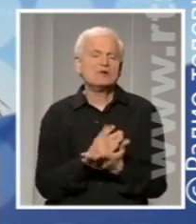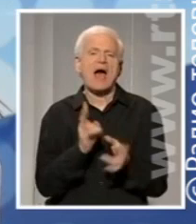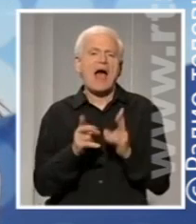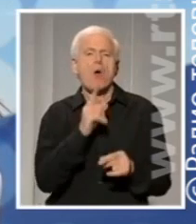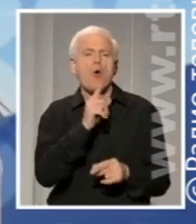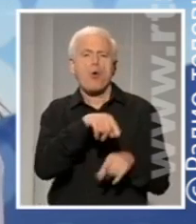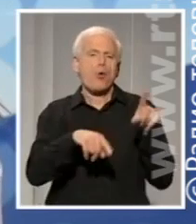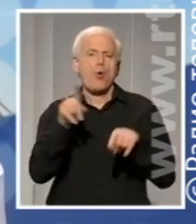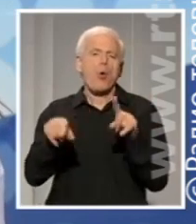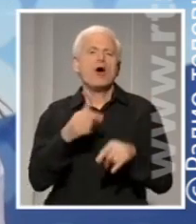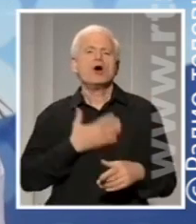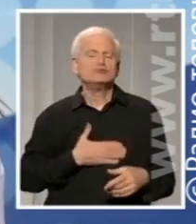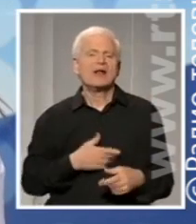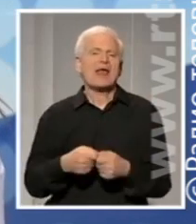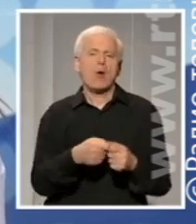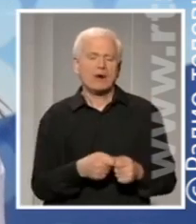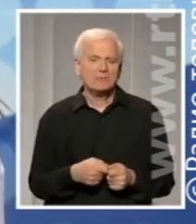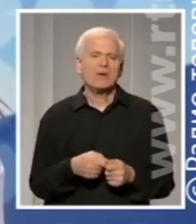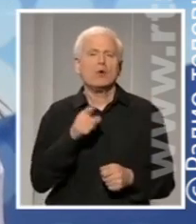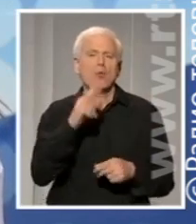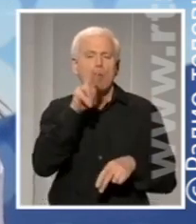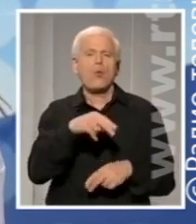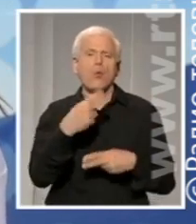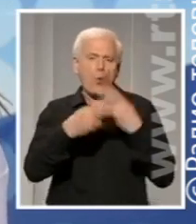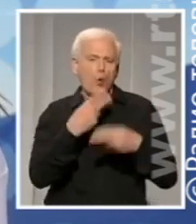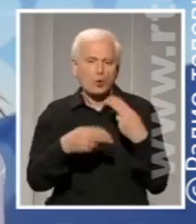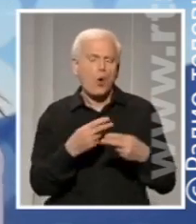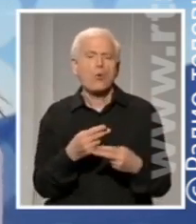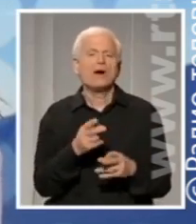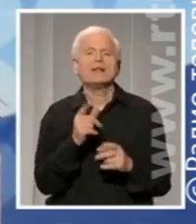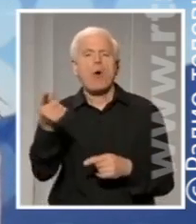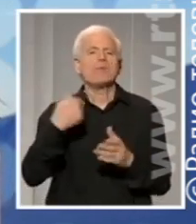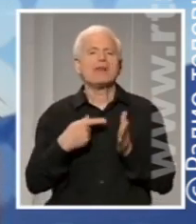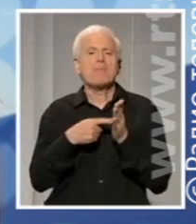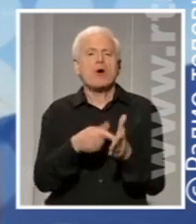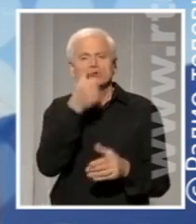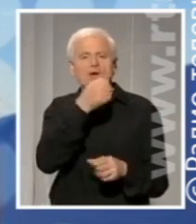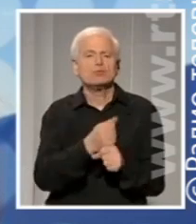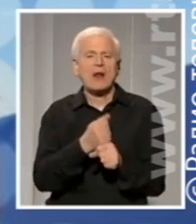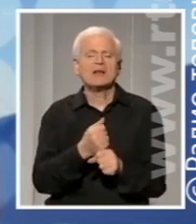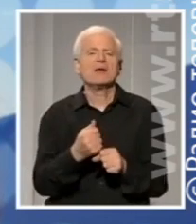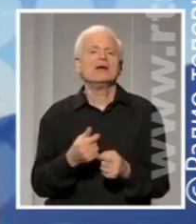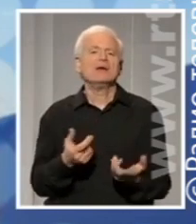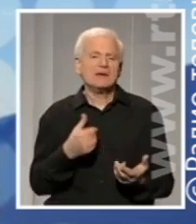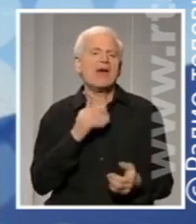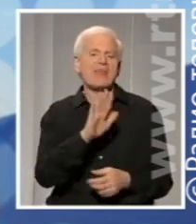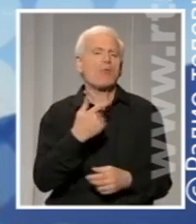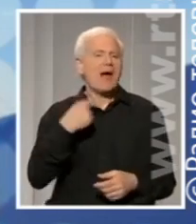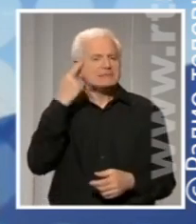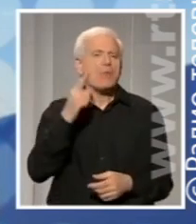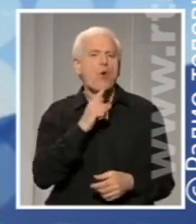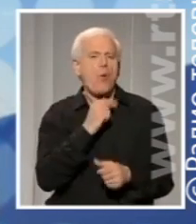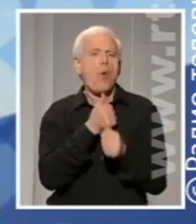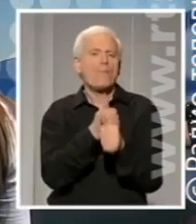ko prosto želi da organizuje tu kontrolu nastave, dakle da mi pokažu šta su uradili i na taj način ću znati ko je